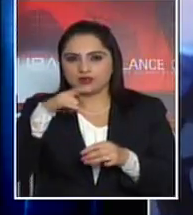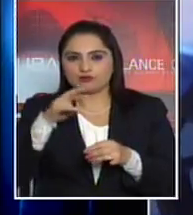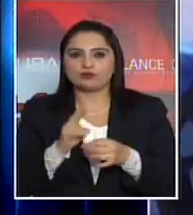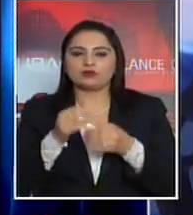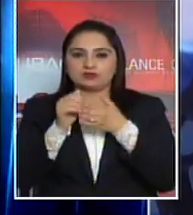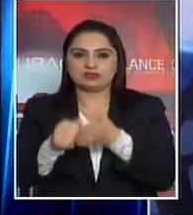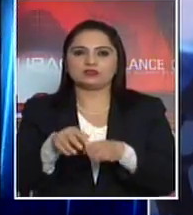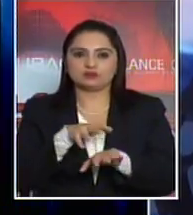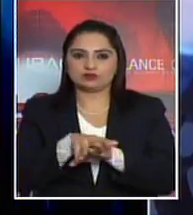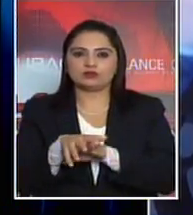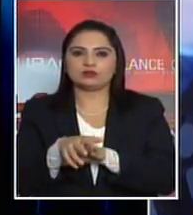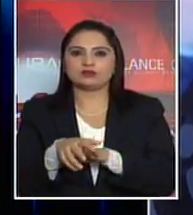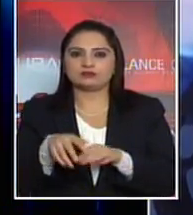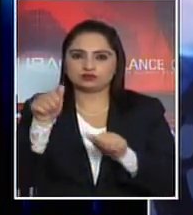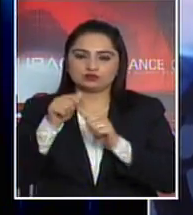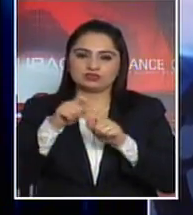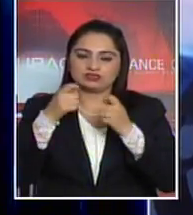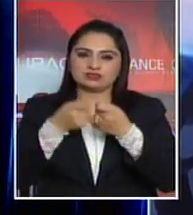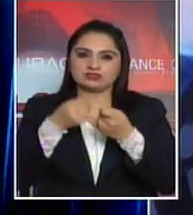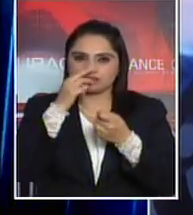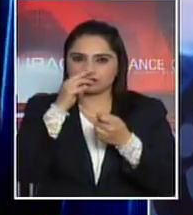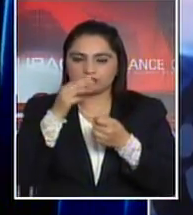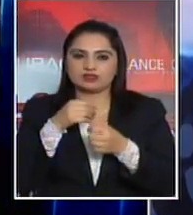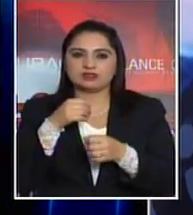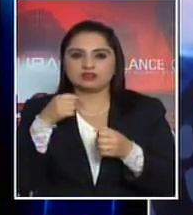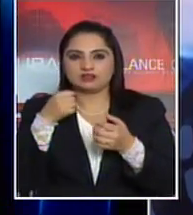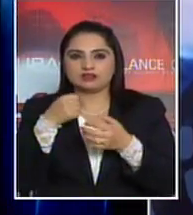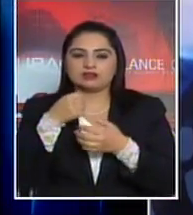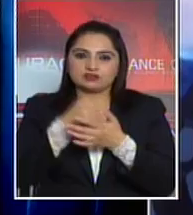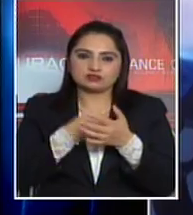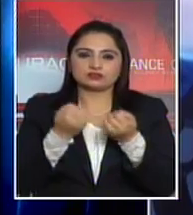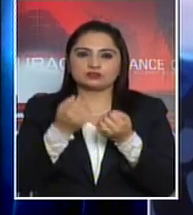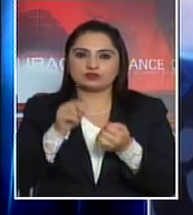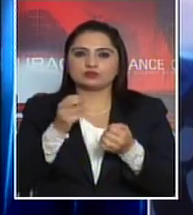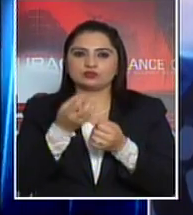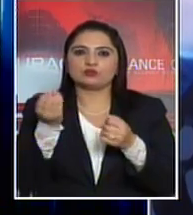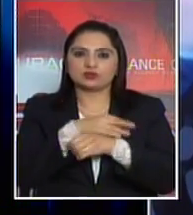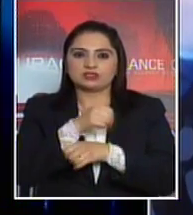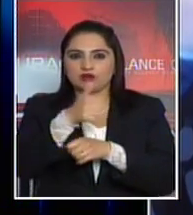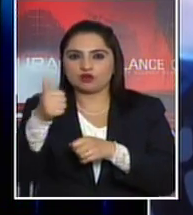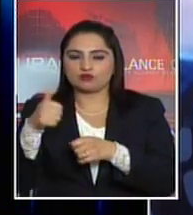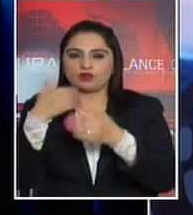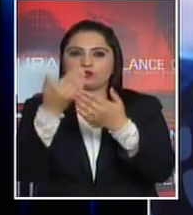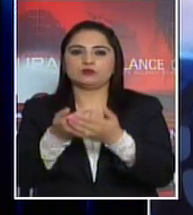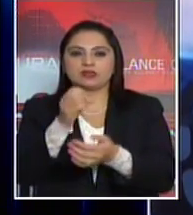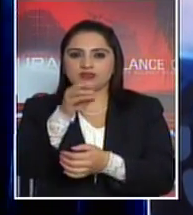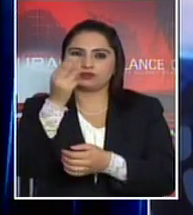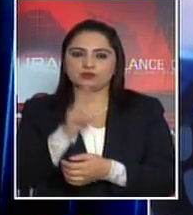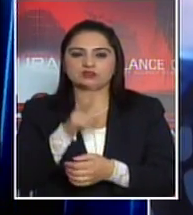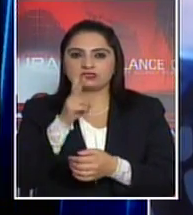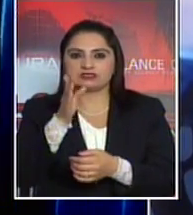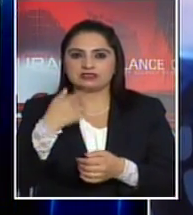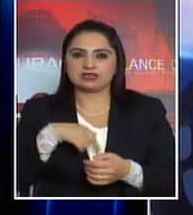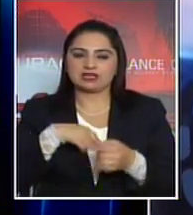फोरमका नेतृत्वहरू जुन जुन क्षेत्रमा चाहिँ लड्नुहुन्छ त्यो क्षेत्रहरू भन्दा बाहेककोमा उहाँहरूले उम्मेदवारी दिनुभएको छ। त्यसैले